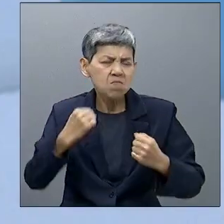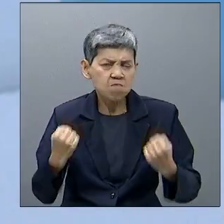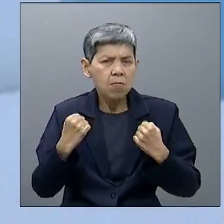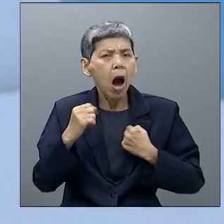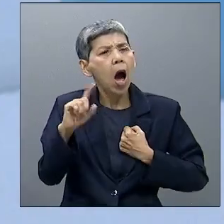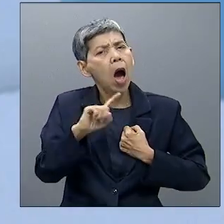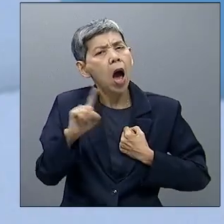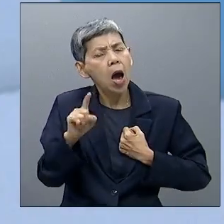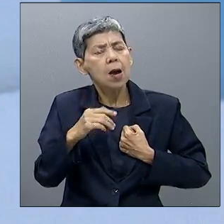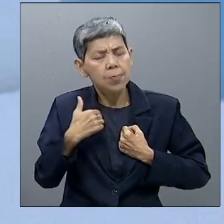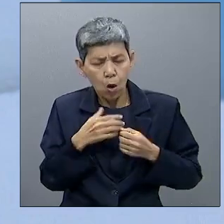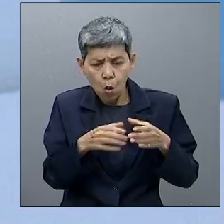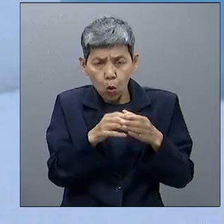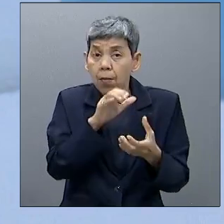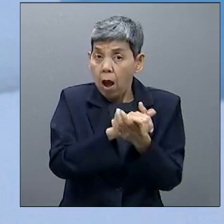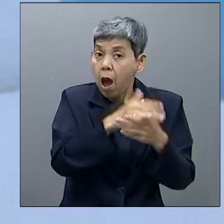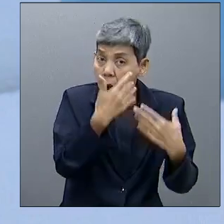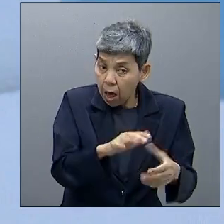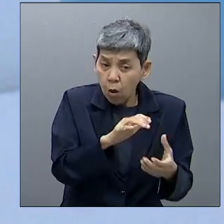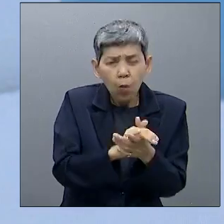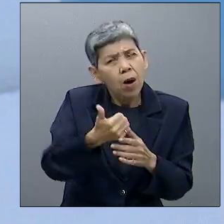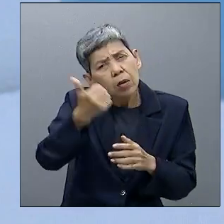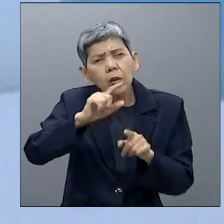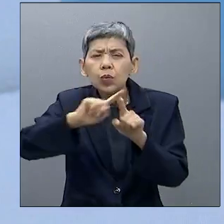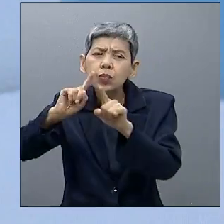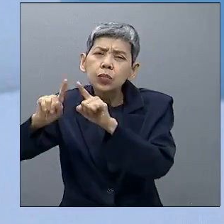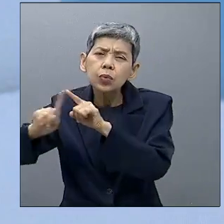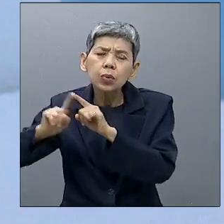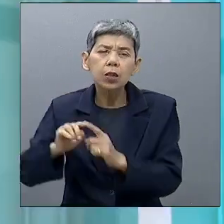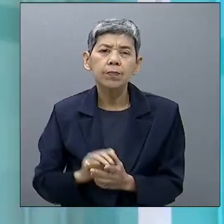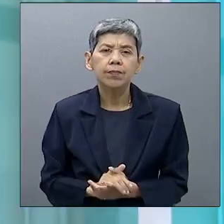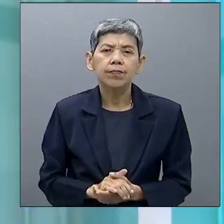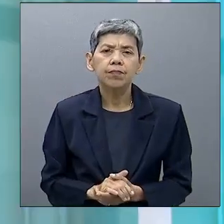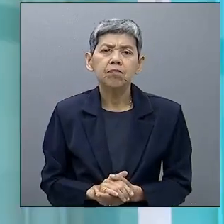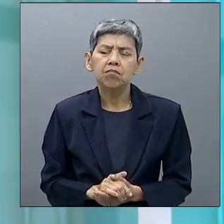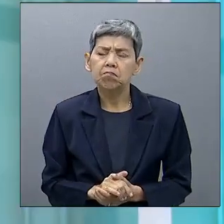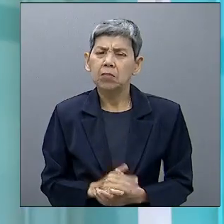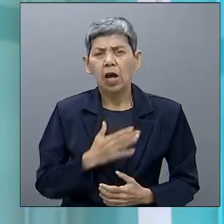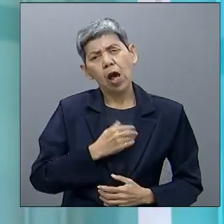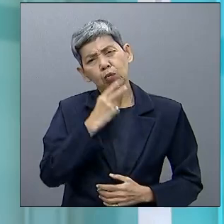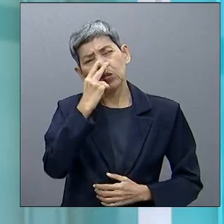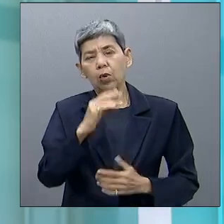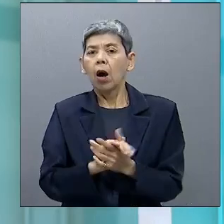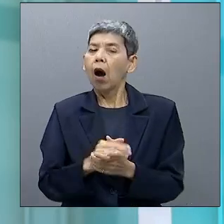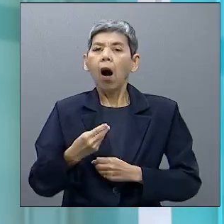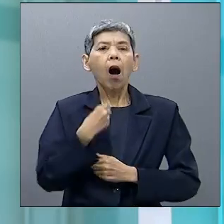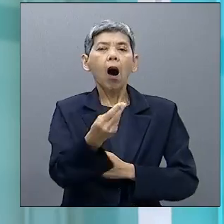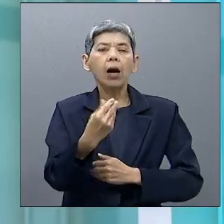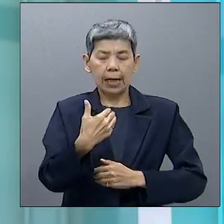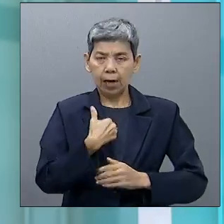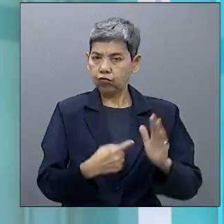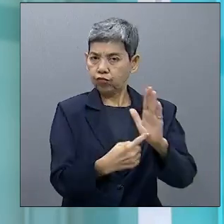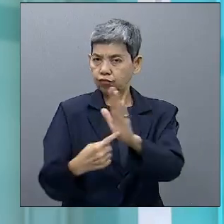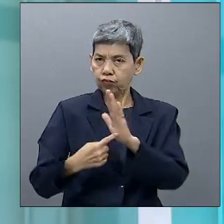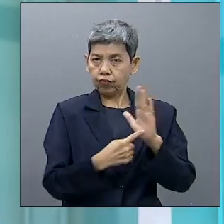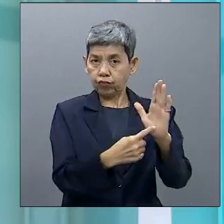างคะพี่หนุ่มที่นอกเหนือจากกลุ่มที่แต่งงานแล้วหมายถึงว่ากลุ่มคนทั่วไปเนี่ยค่ะ พี่ว่าการเปิดพื้นที่ให้เราได้แสดงความ